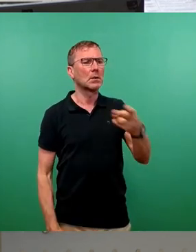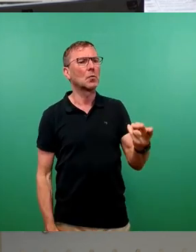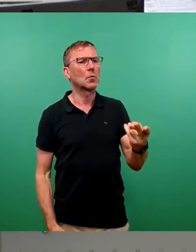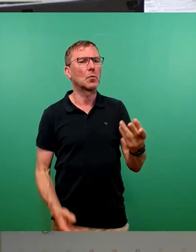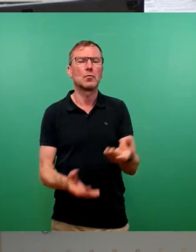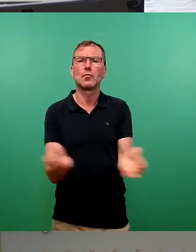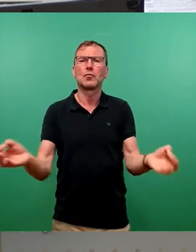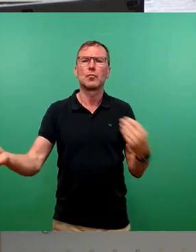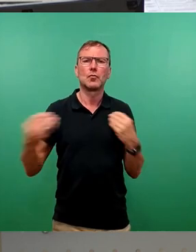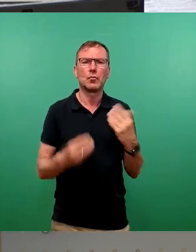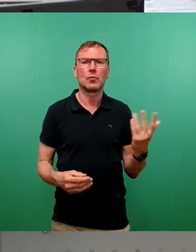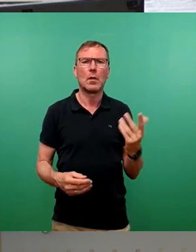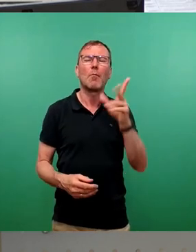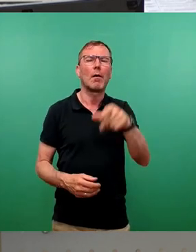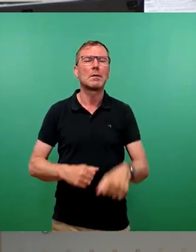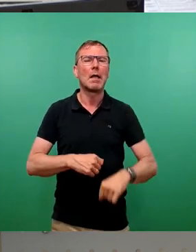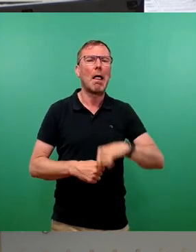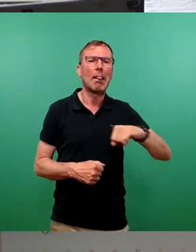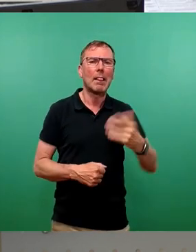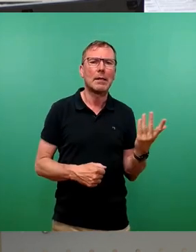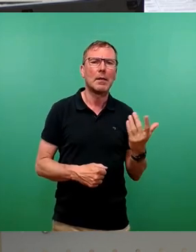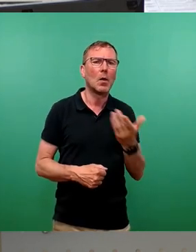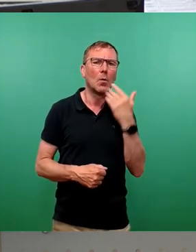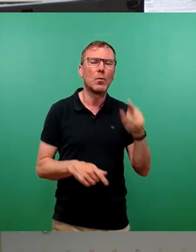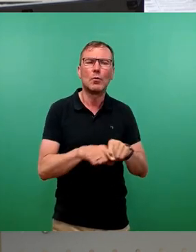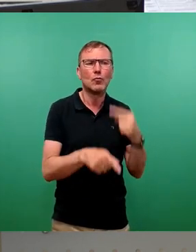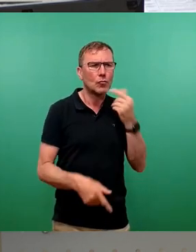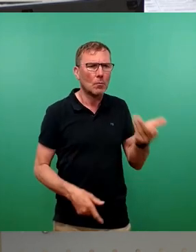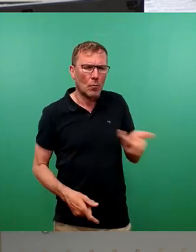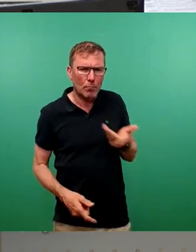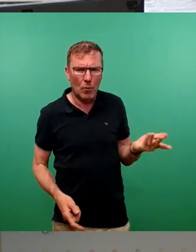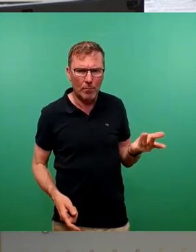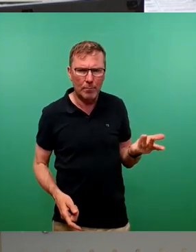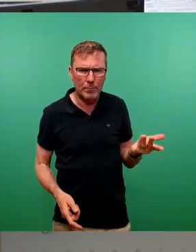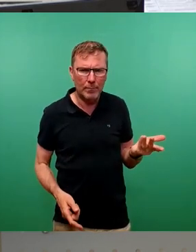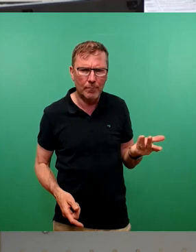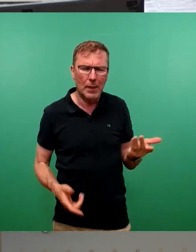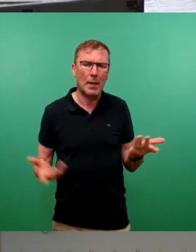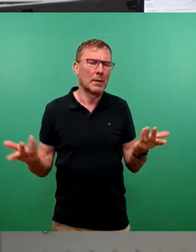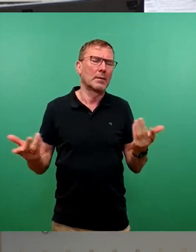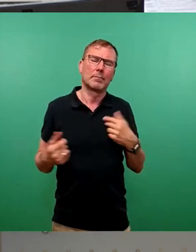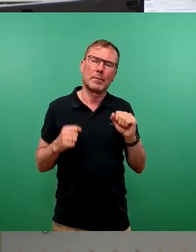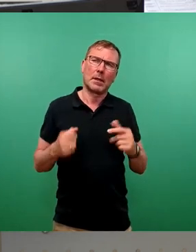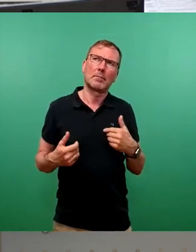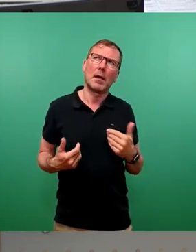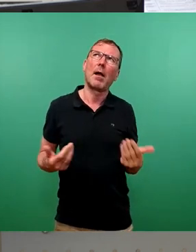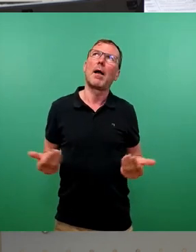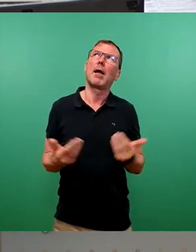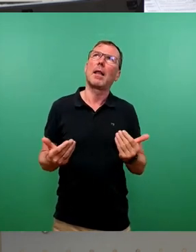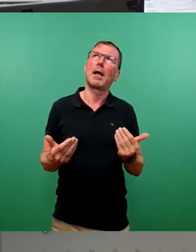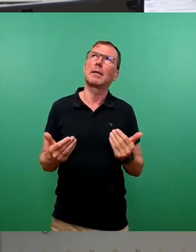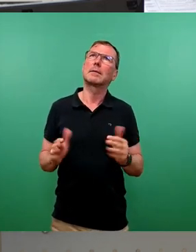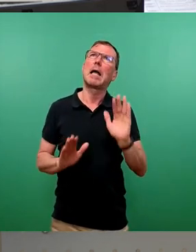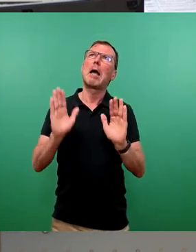sagen, auch von der Linken keine Zustimmung signalisiert bekommen haben. Da kann ich mir dann leicht Mehrheiten